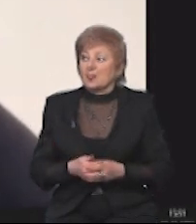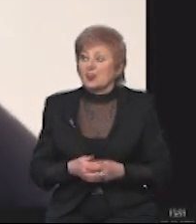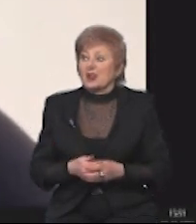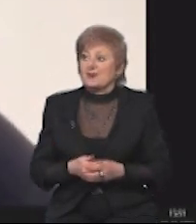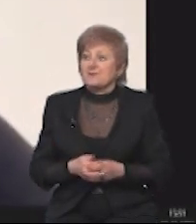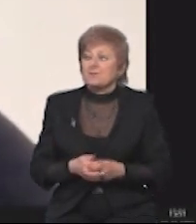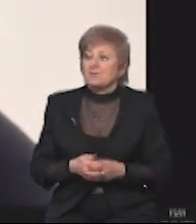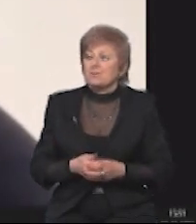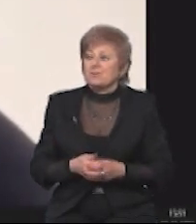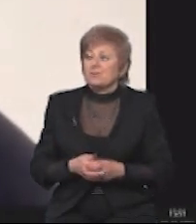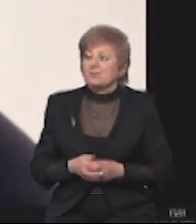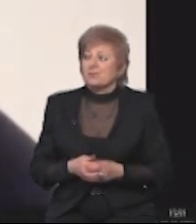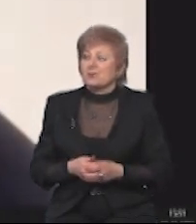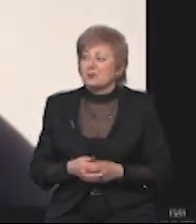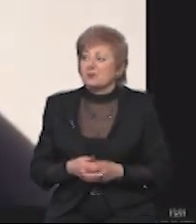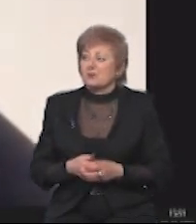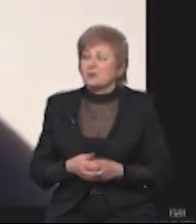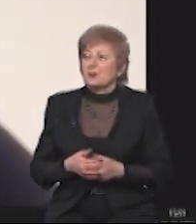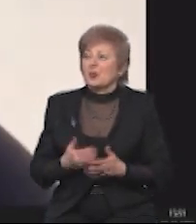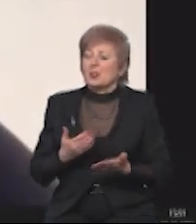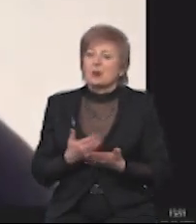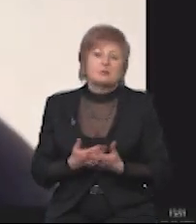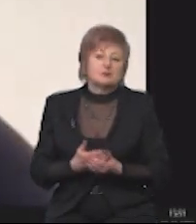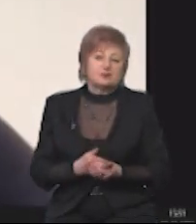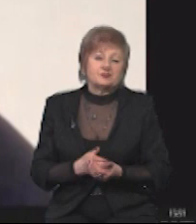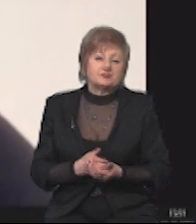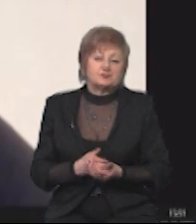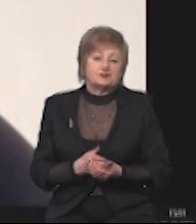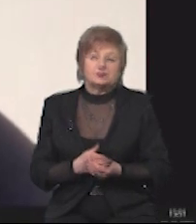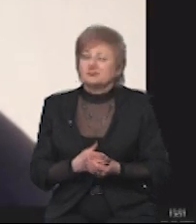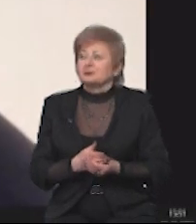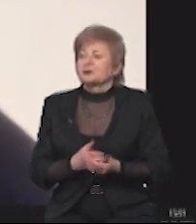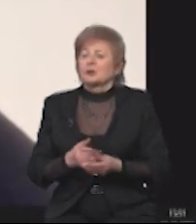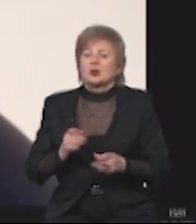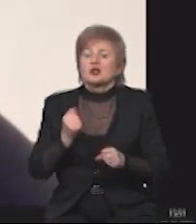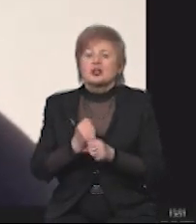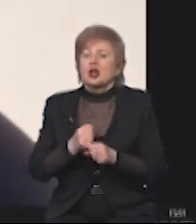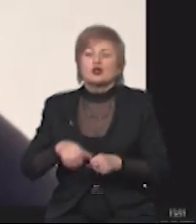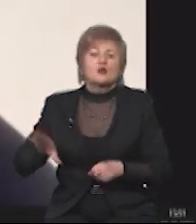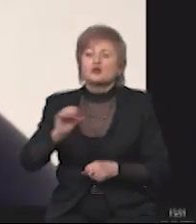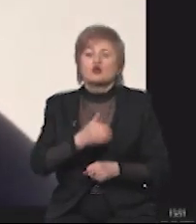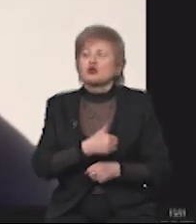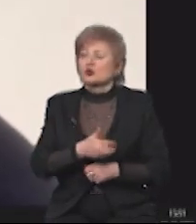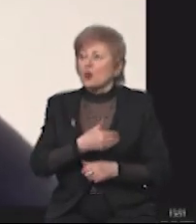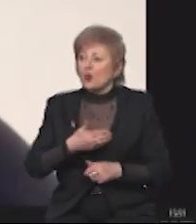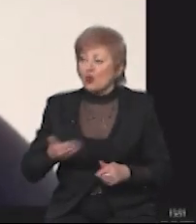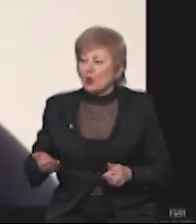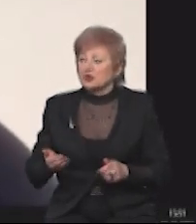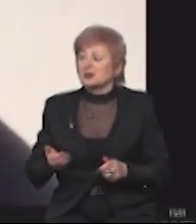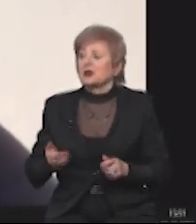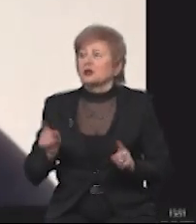там посыпает хлорками дороги, кто-то делает что угодно, пытается самостоятельно как-то